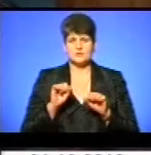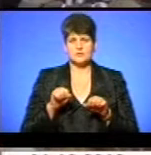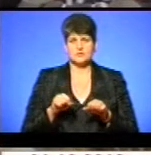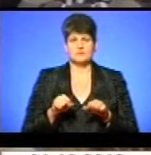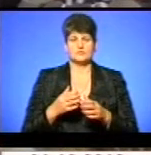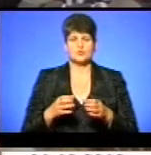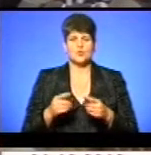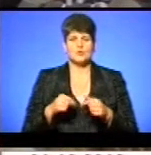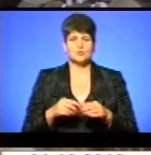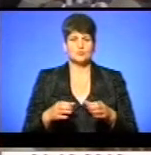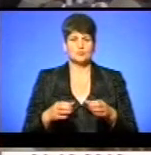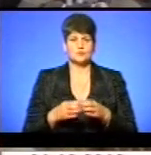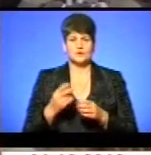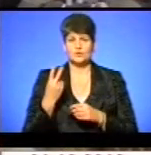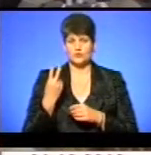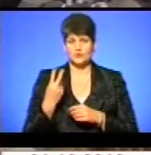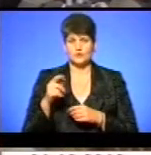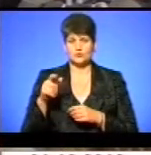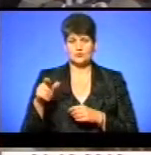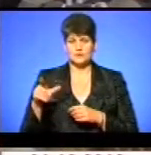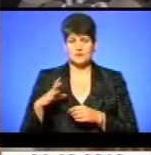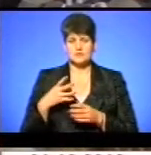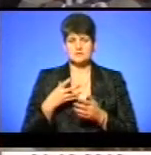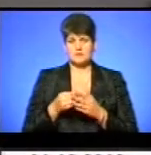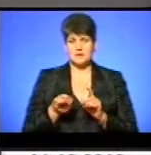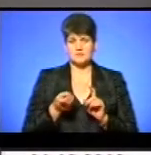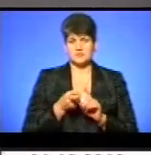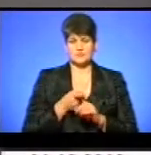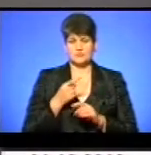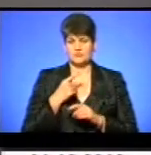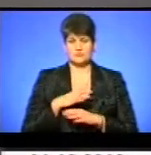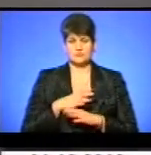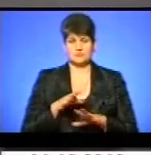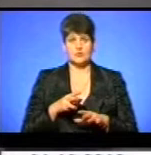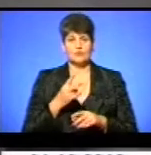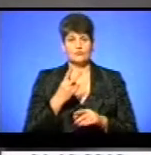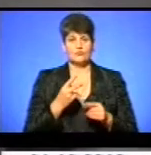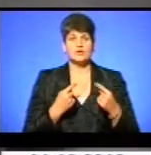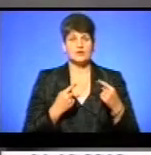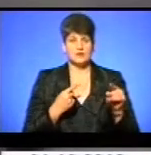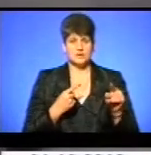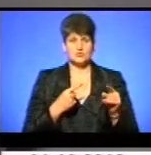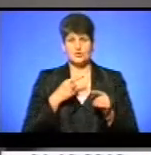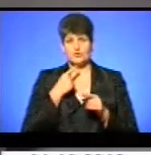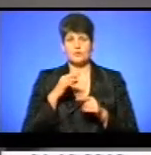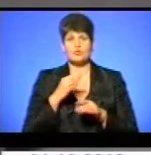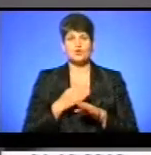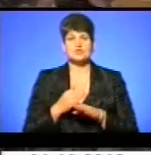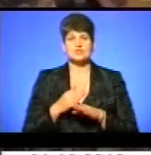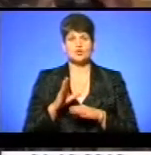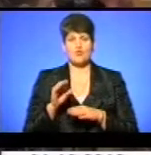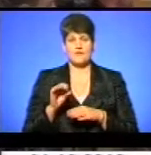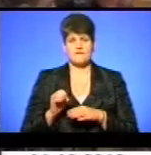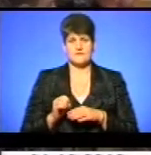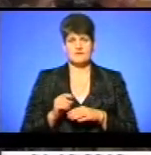групи. Двоє підсудних своєї причетності до вбивства не визнають. Двоє інших визнають частково.